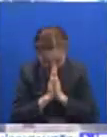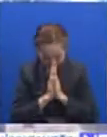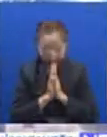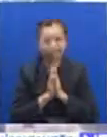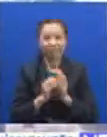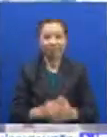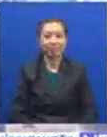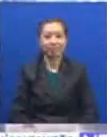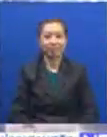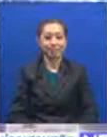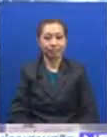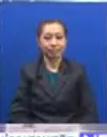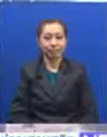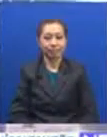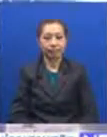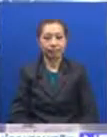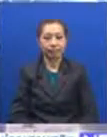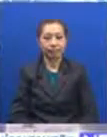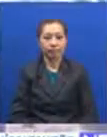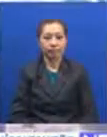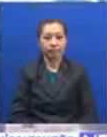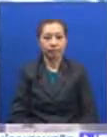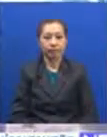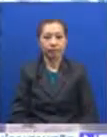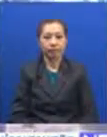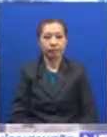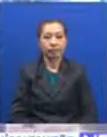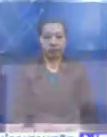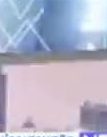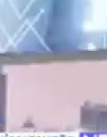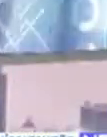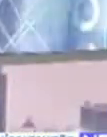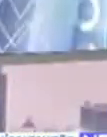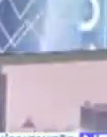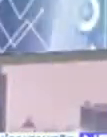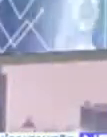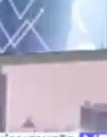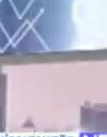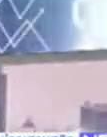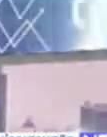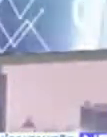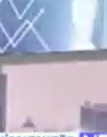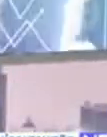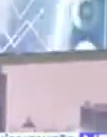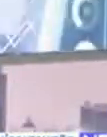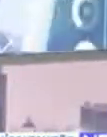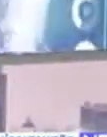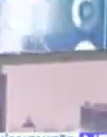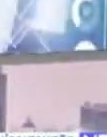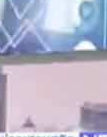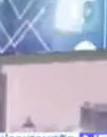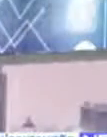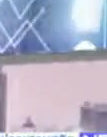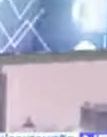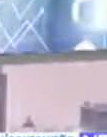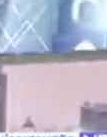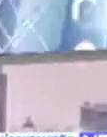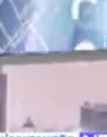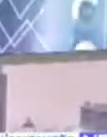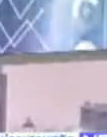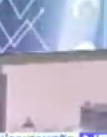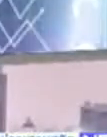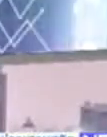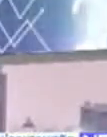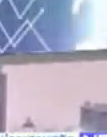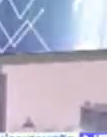ปิดท้ายกันที่สรุปภาวะการลงทุนในตลาดหุ้นนะคะวันนี้ตลาดหุ้นส่วนใหญ่ฟื้นตัวขึ้นตามราคาน้ำมันที่ดีดตัวกลับขึ้นมาได้กว่า2เหรียญสห